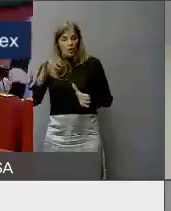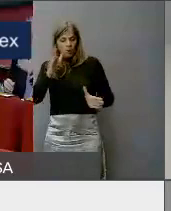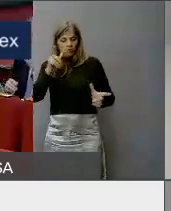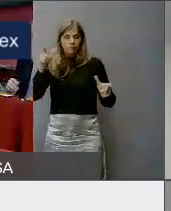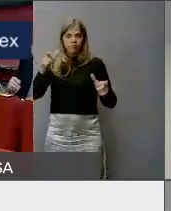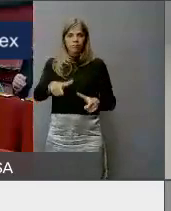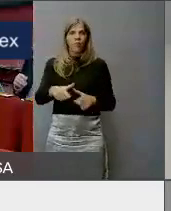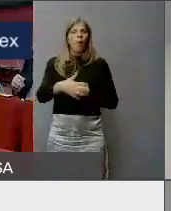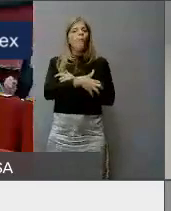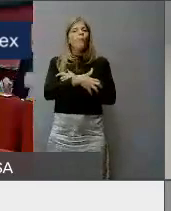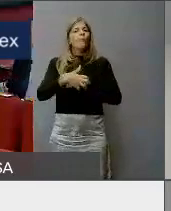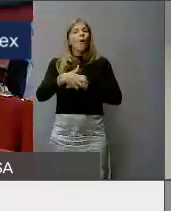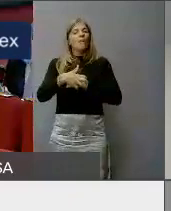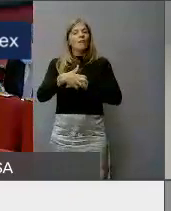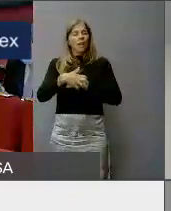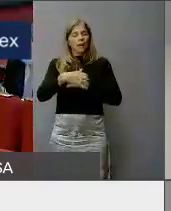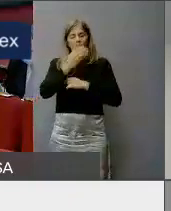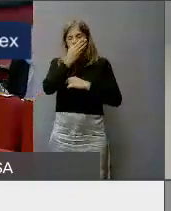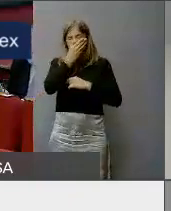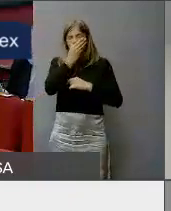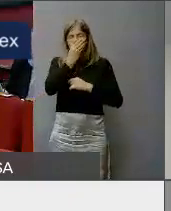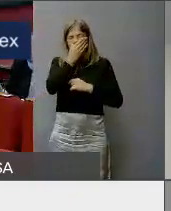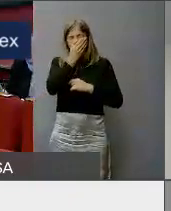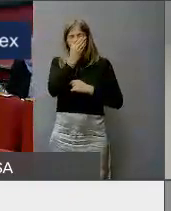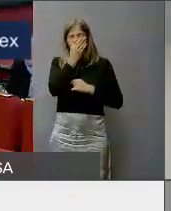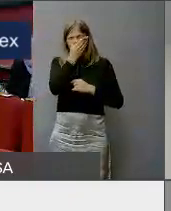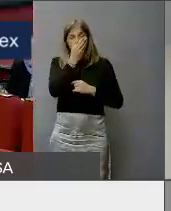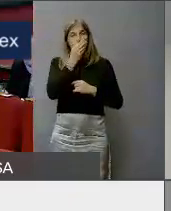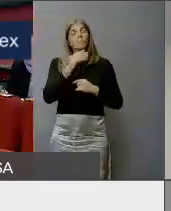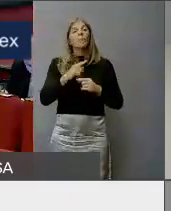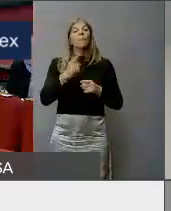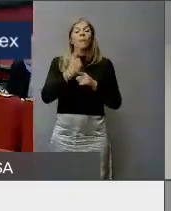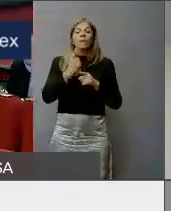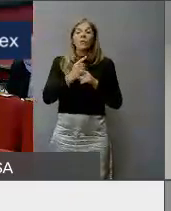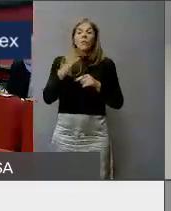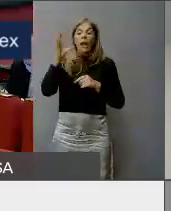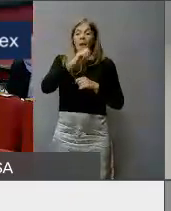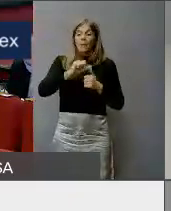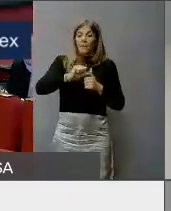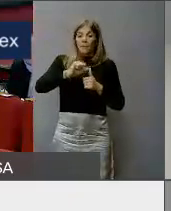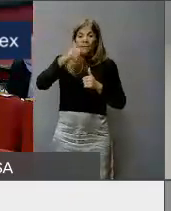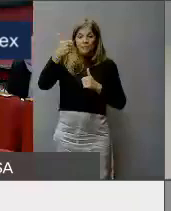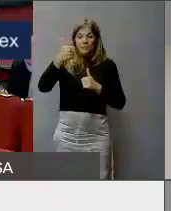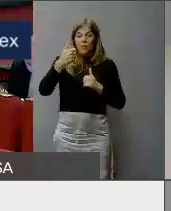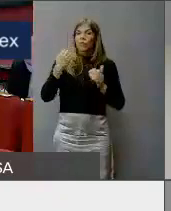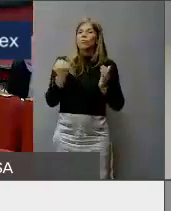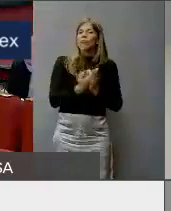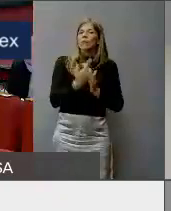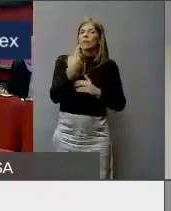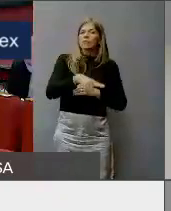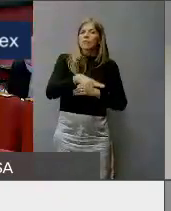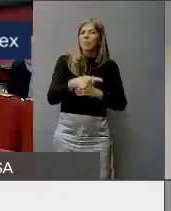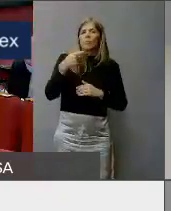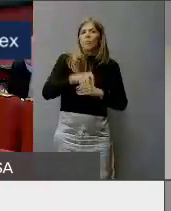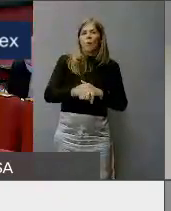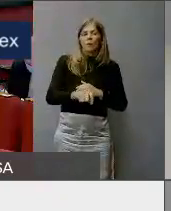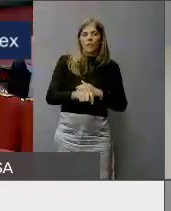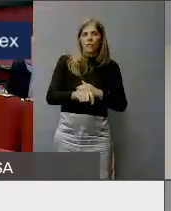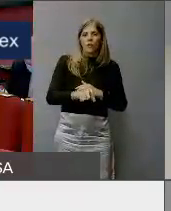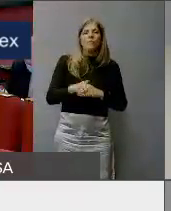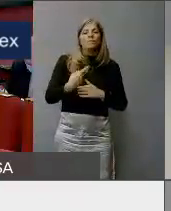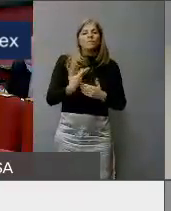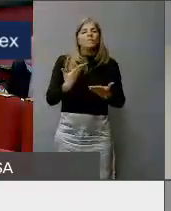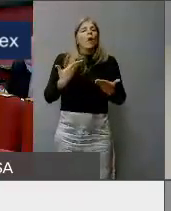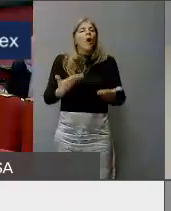perché si deve andare a capire perché succeda questo b quali possono essere ad oggi